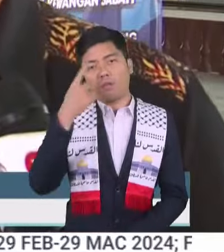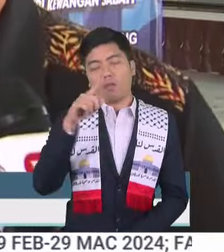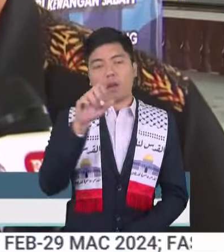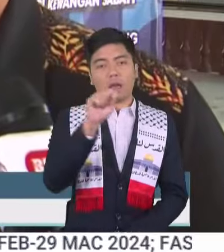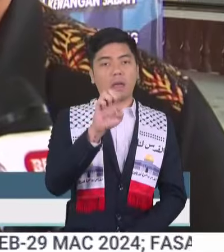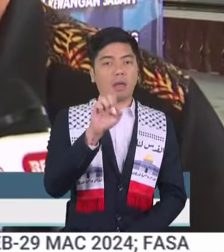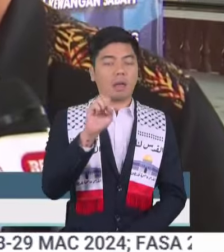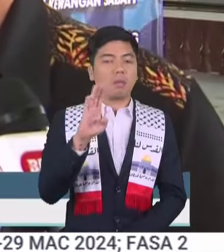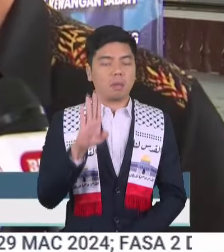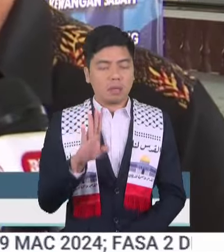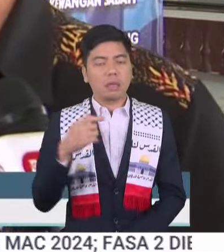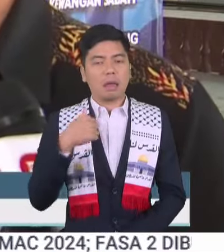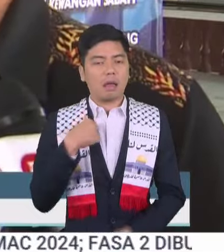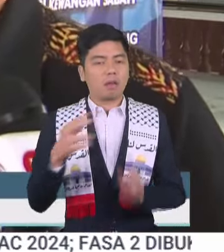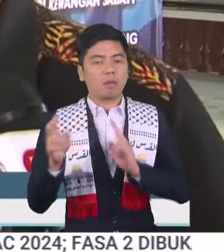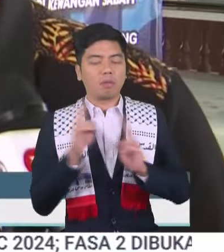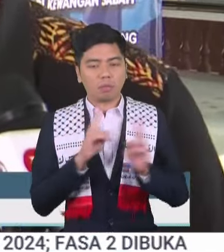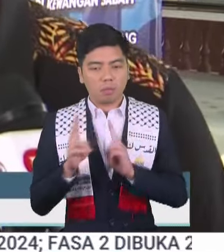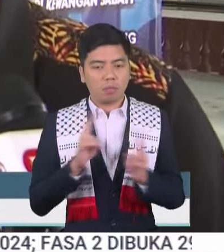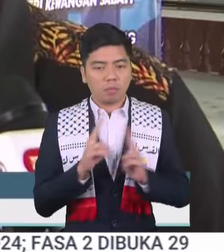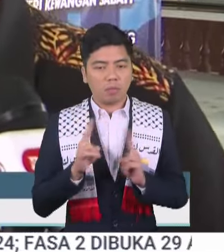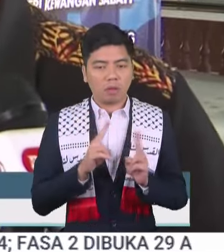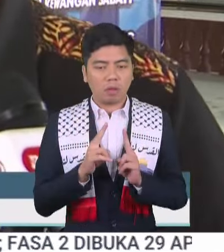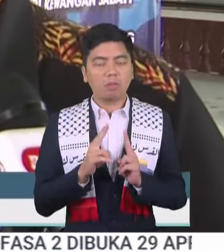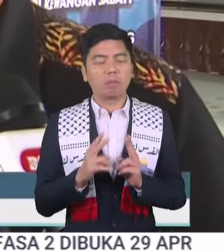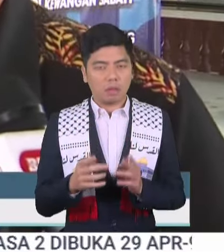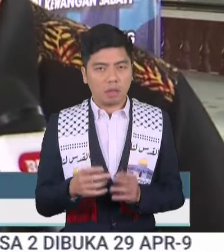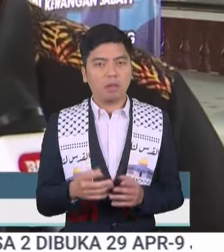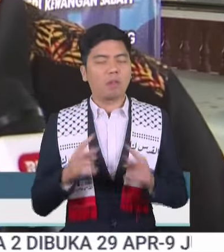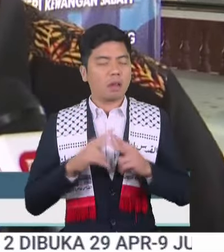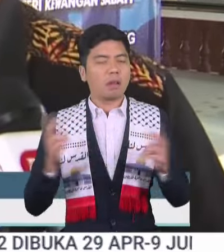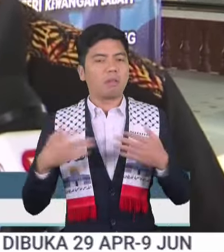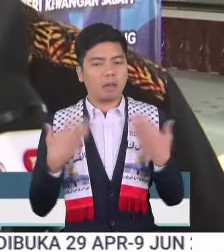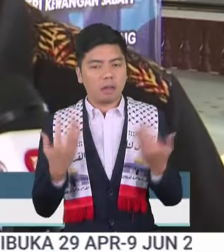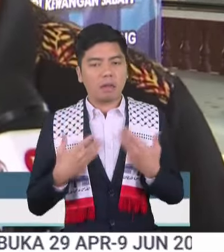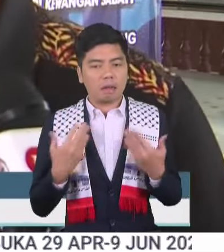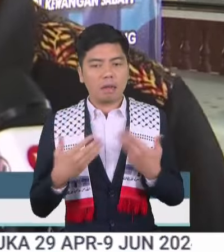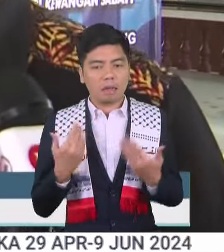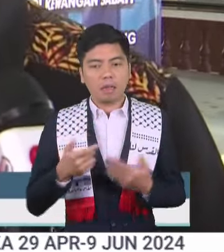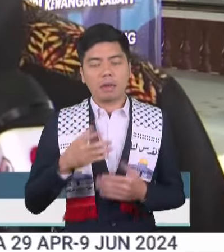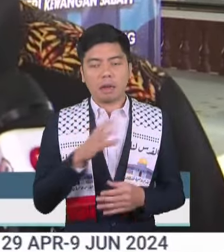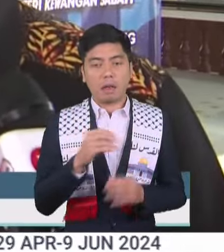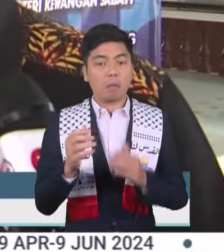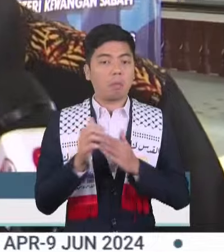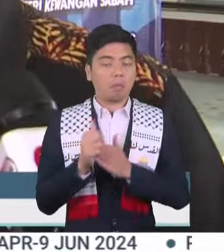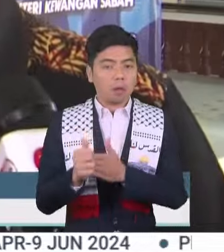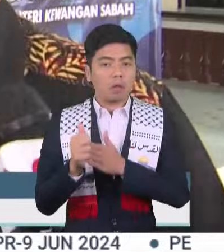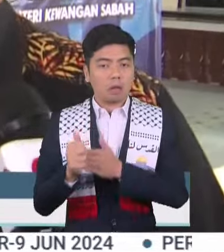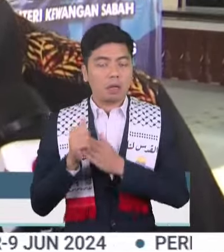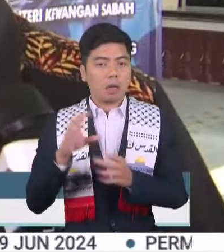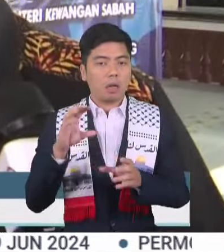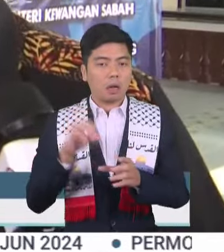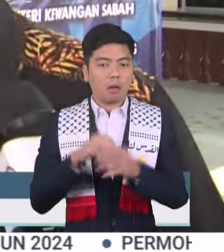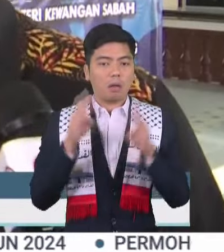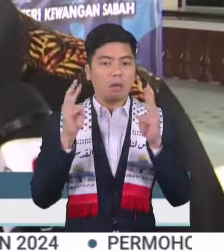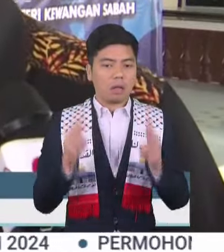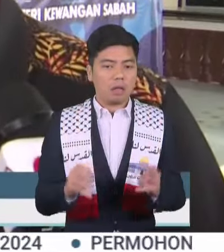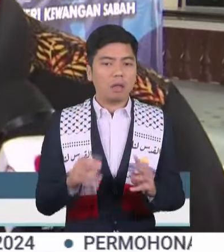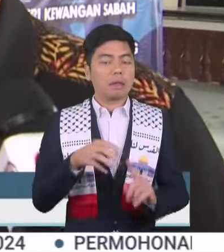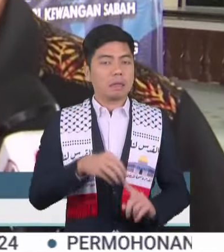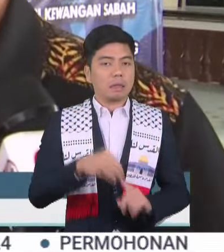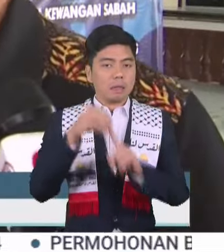cuma ingin menyatakan bahwa kami sangat gembira kerana dan kerjasama pemimpin-pemimpin masyarakat di sini,